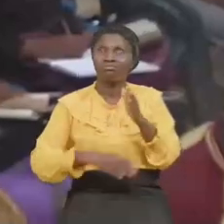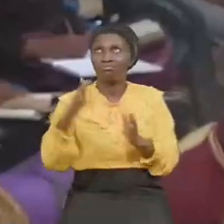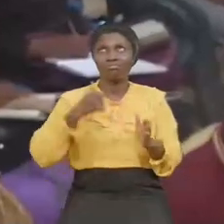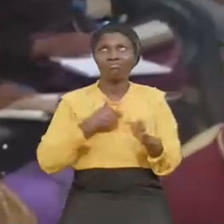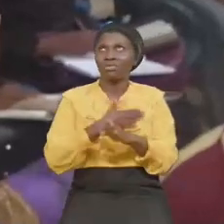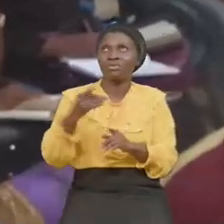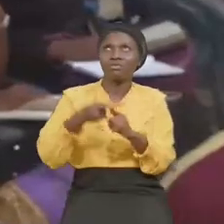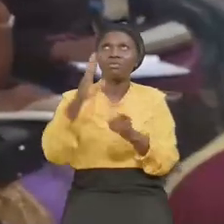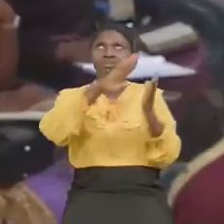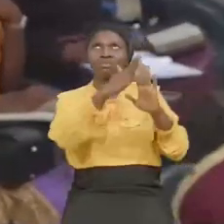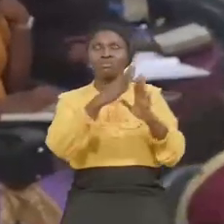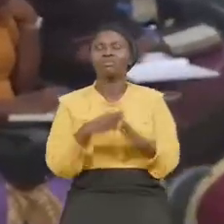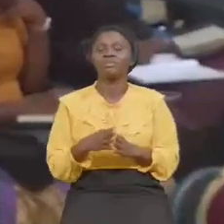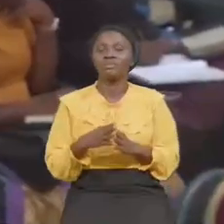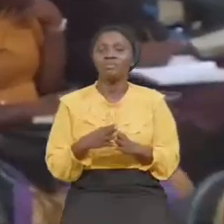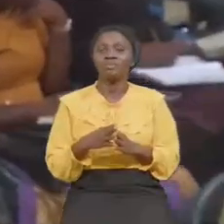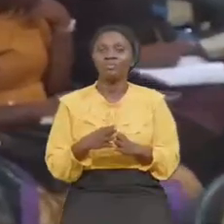ton Esprit Saint.